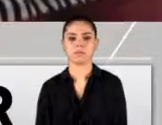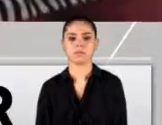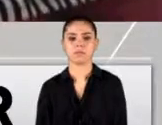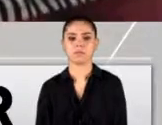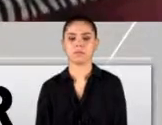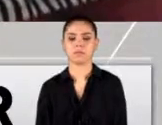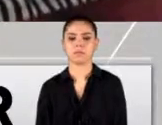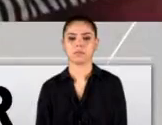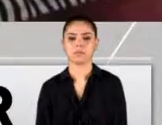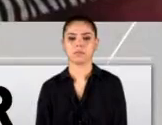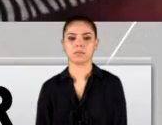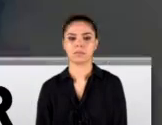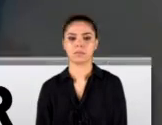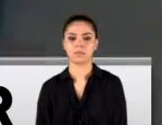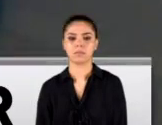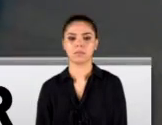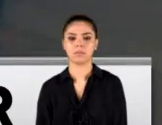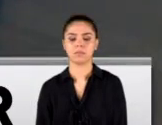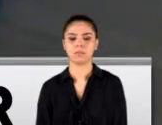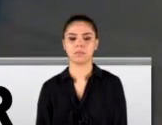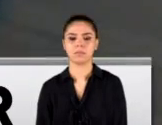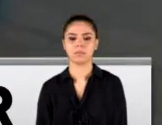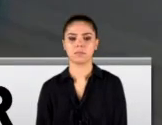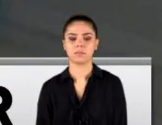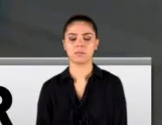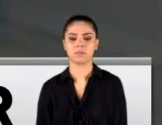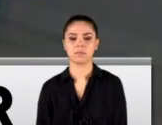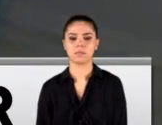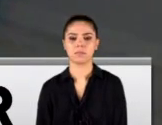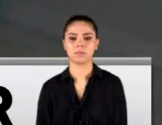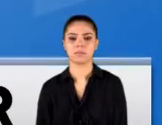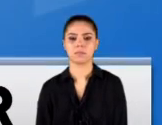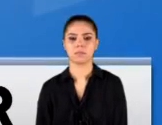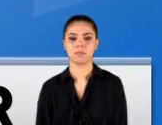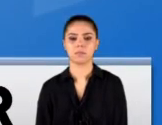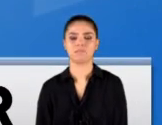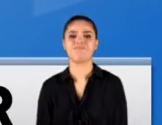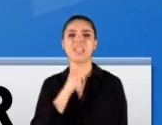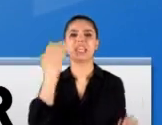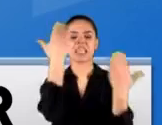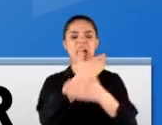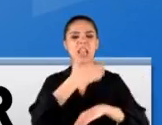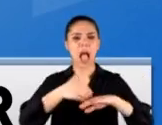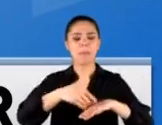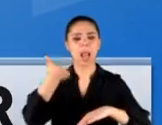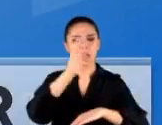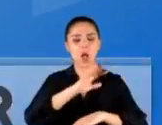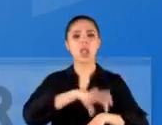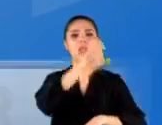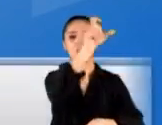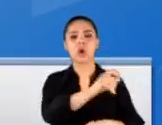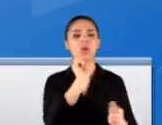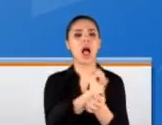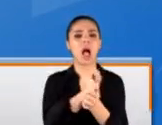ama çocuğun sol baş parmağı ameliyat edilmiş. Doktor bey de zaten açıkladı, suçunu da kabul etti. Yanlış ameliyatın hemen sonrasında doktor